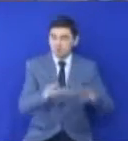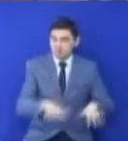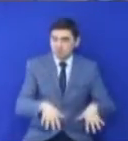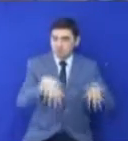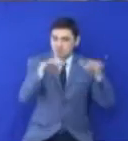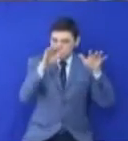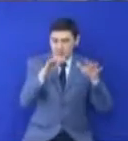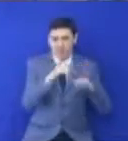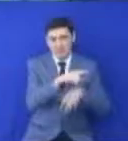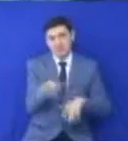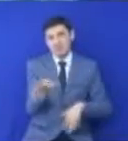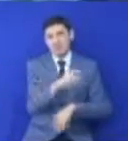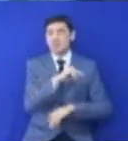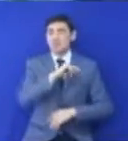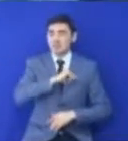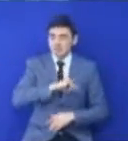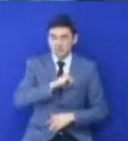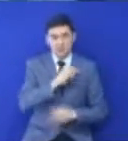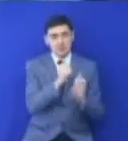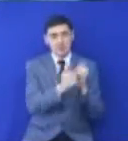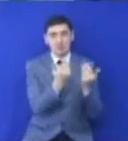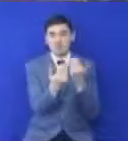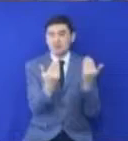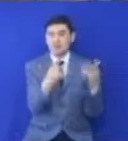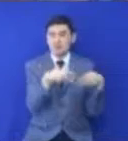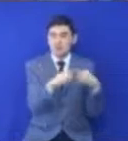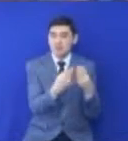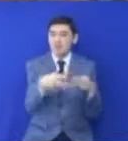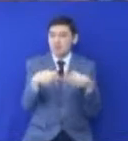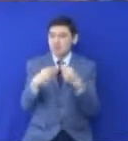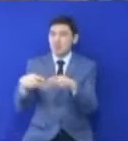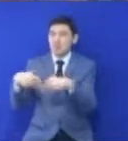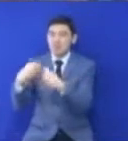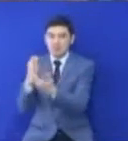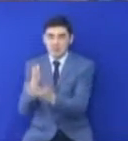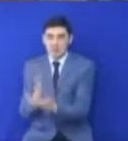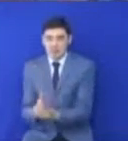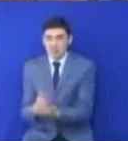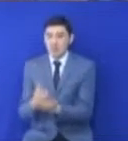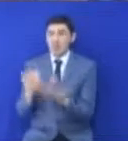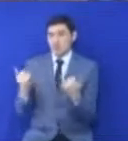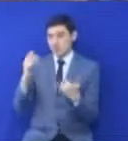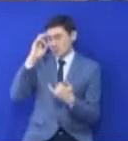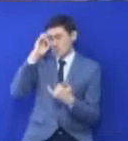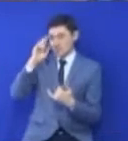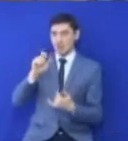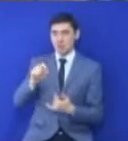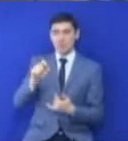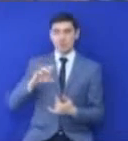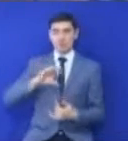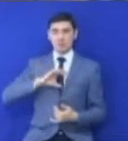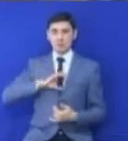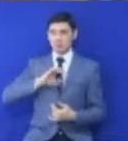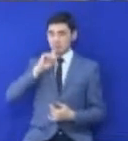де жұмысты, бәрі де семьялы. Үкімет алтын алқа беріп отыр, көп рахмет